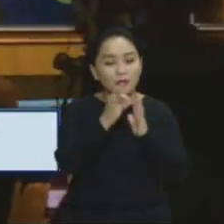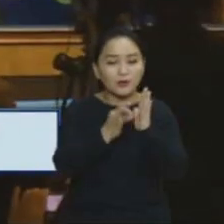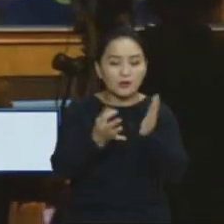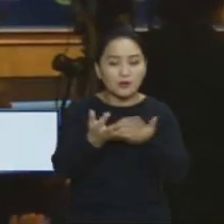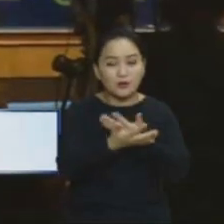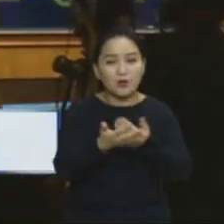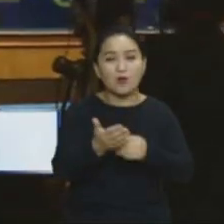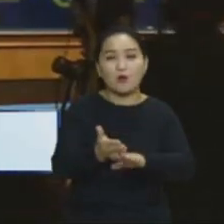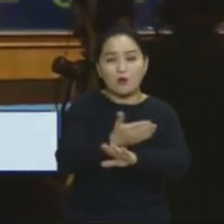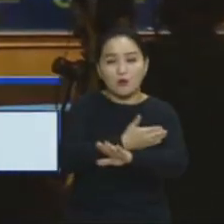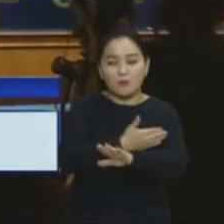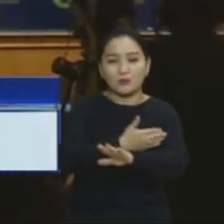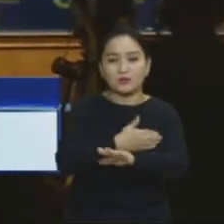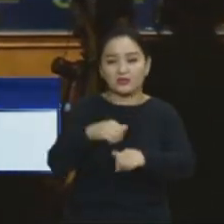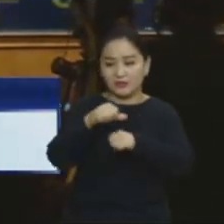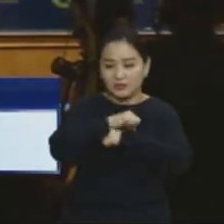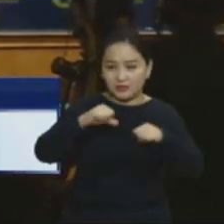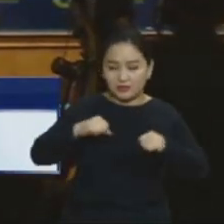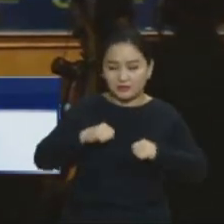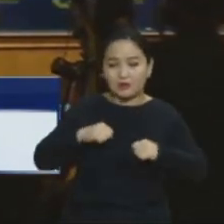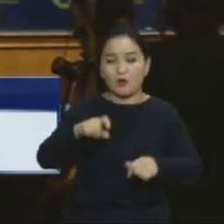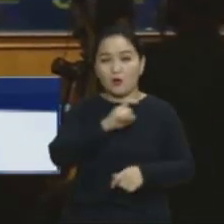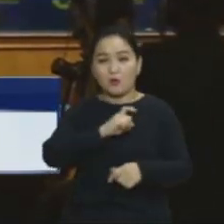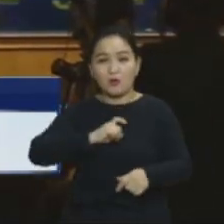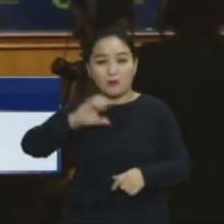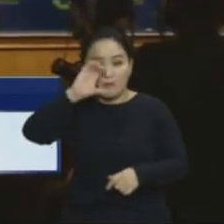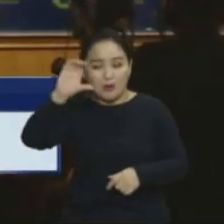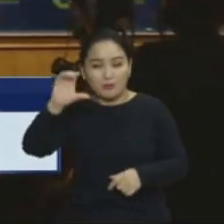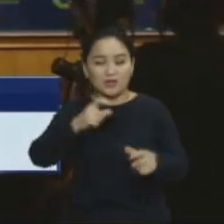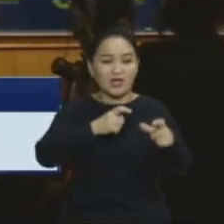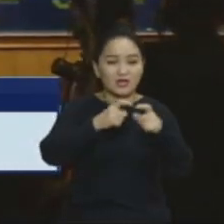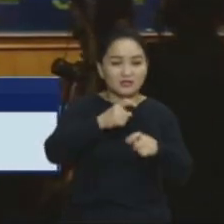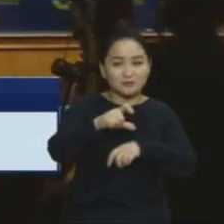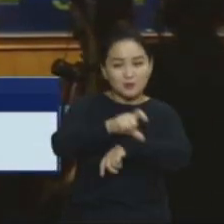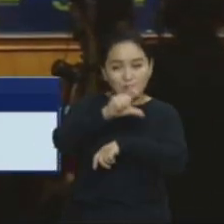эдийн засагч судлаачдын саналийг авч төсвийн хуулийн хилцүүлэгт тусгах нь гэдгийг хэлж өс юм аа.